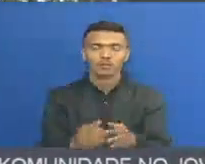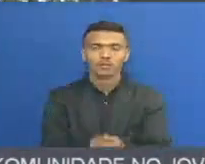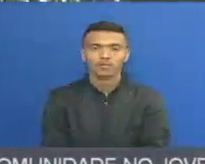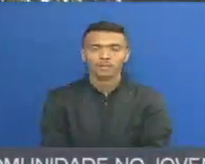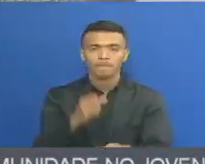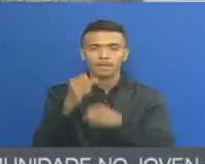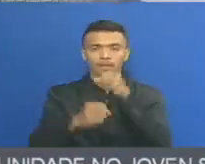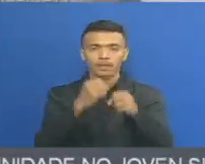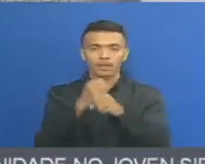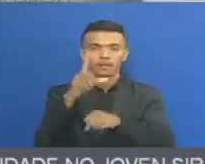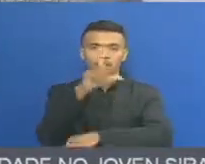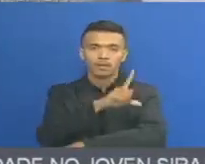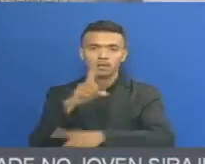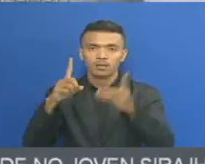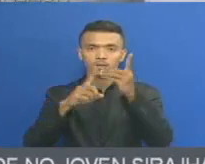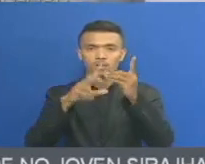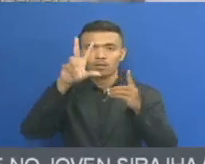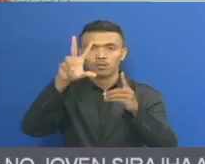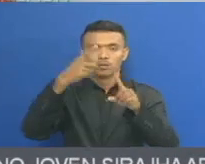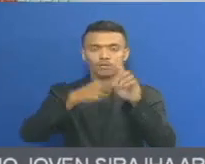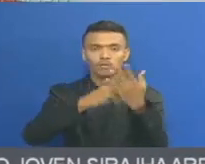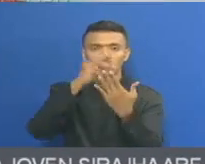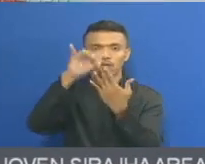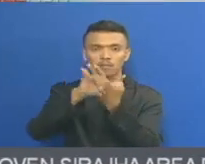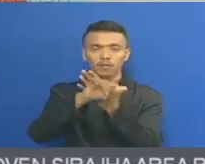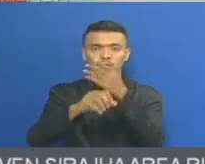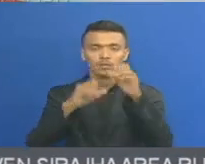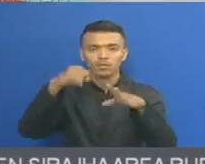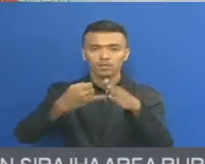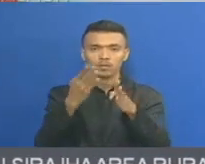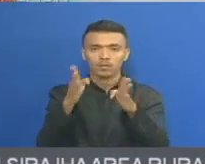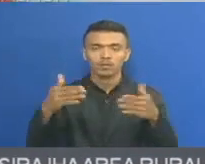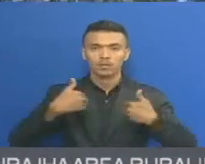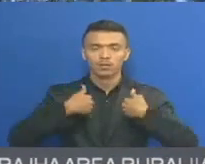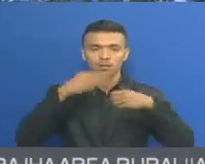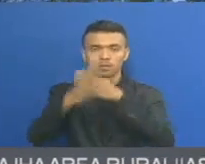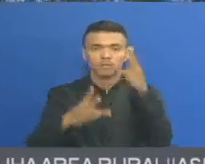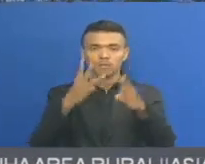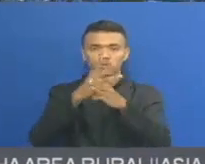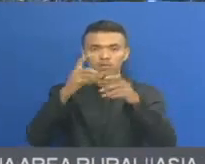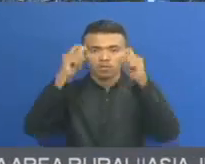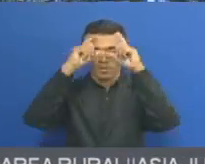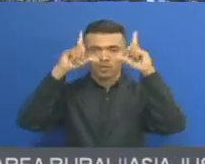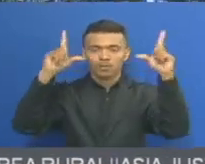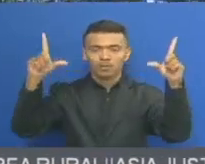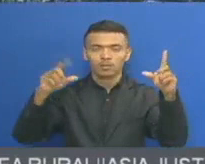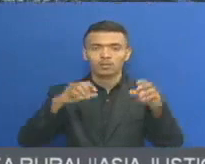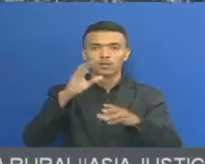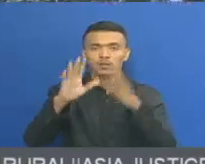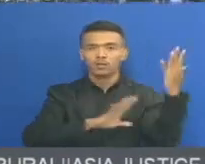Kada tinan iha Lorontolu fulang Mayu, jornalista iha mundu inklui Timor Leste sempre komemora